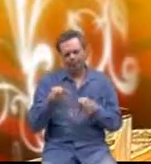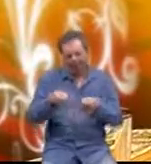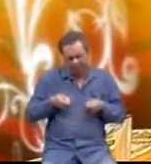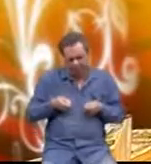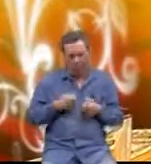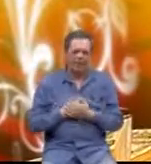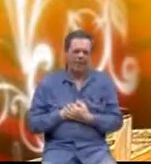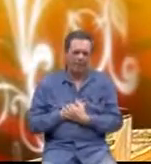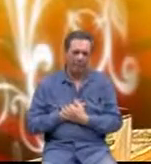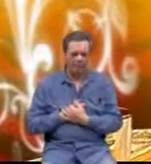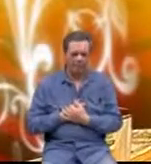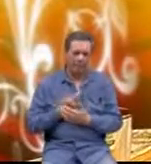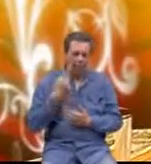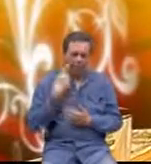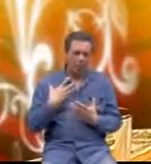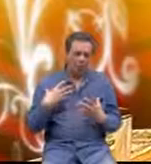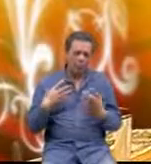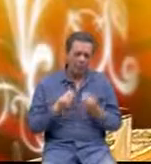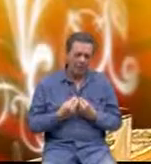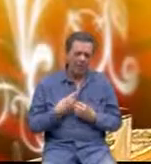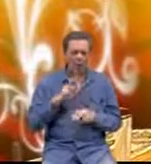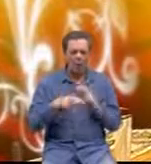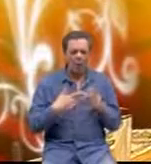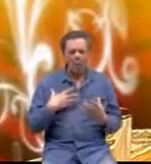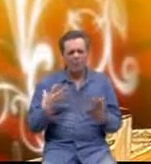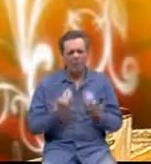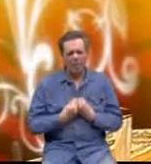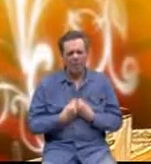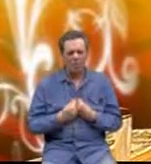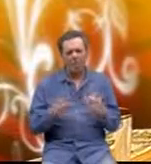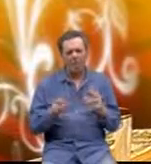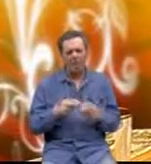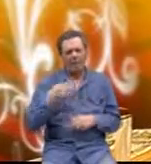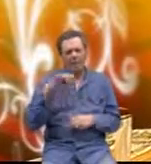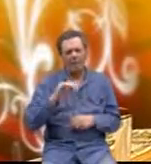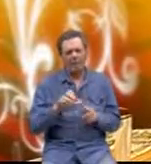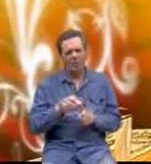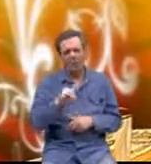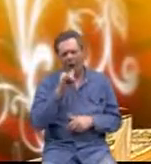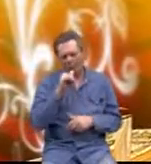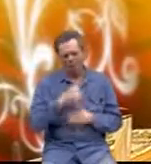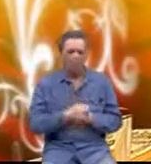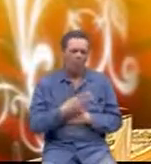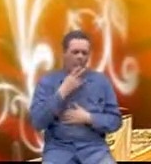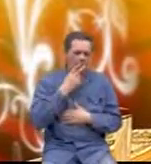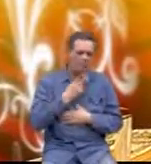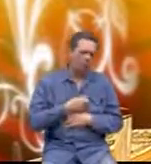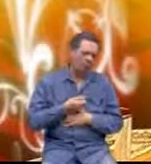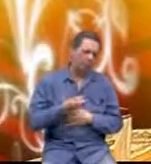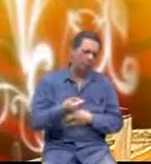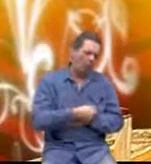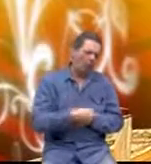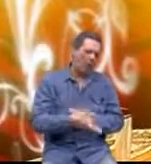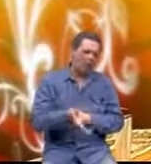da? Ako smo u zajednici, ja uvijek mislim, ako njegujem svoju zajednicu, manje sam ovisna o alkoholu, manje o pušenju, manje o